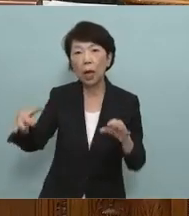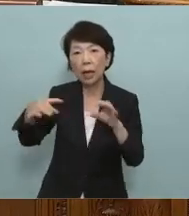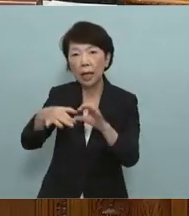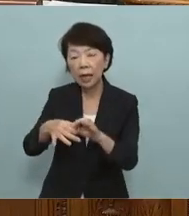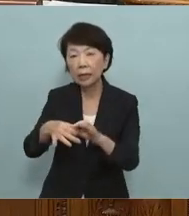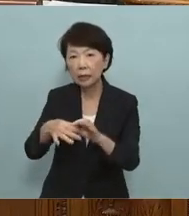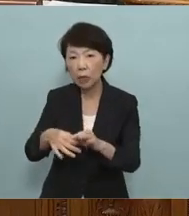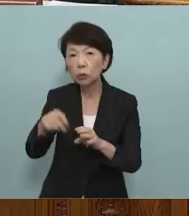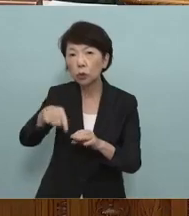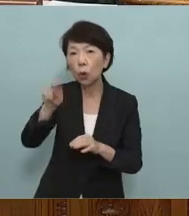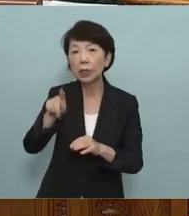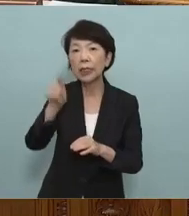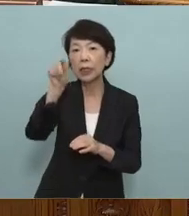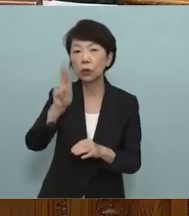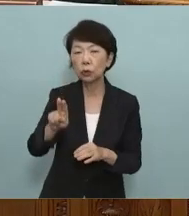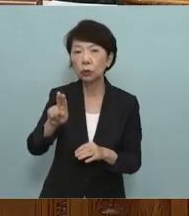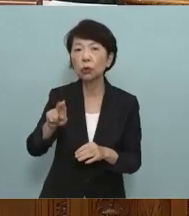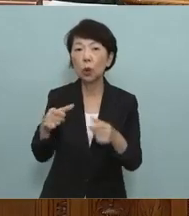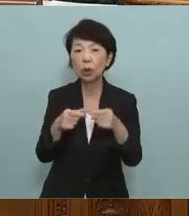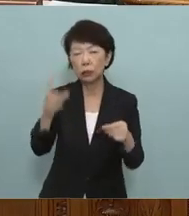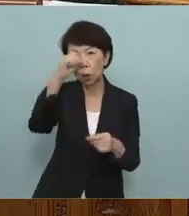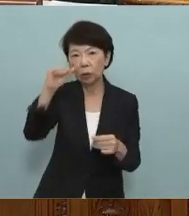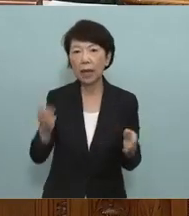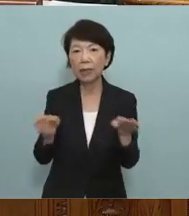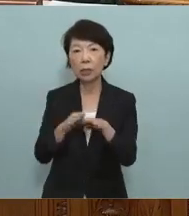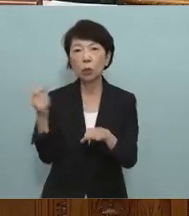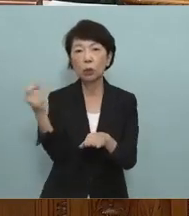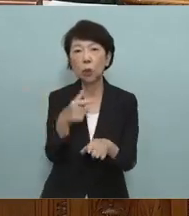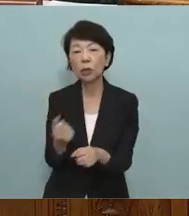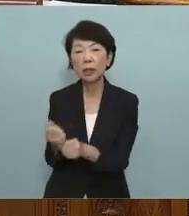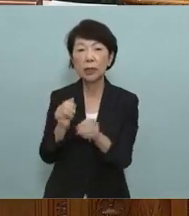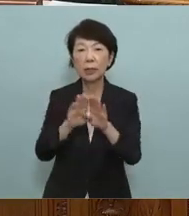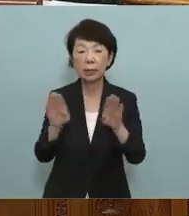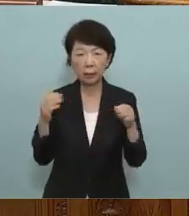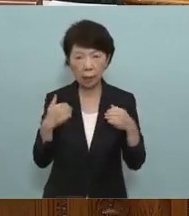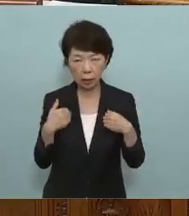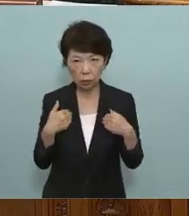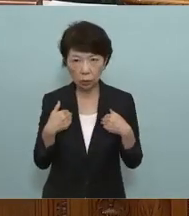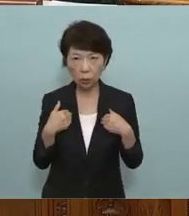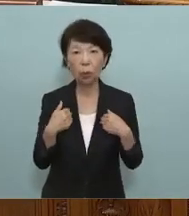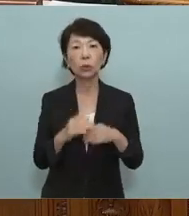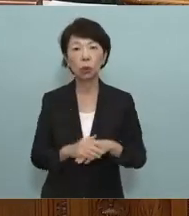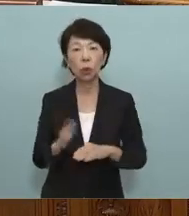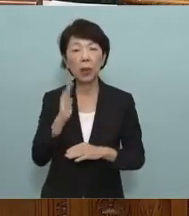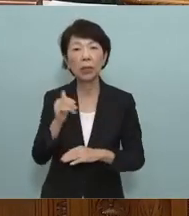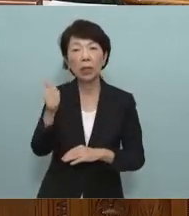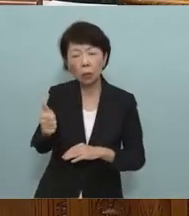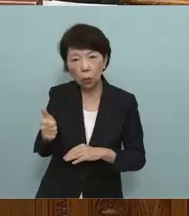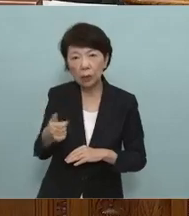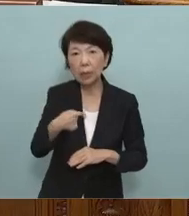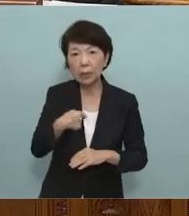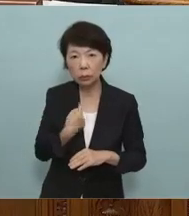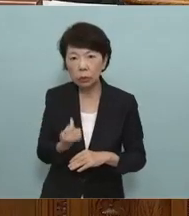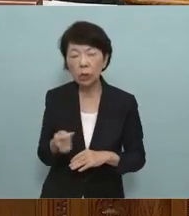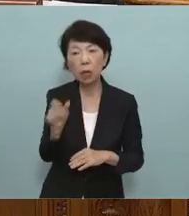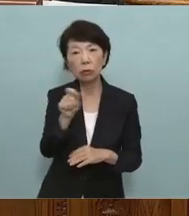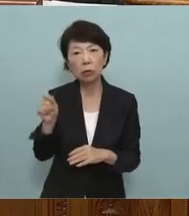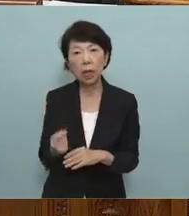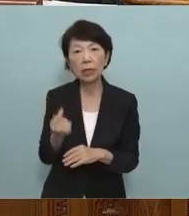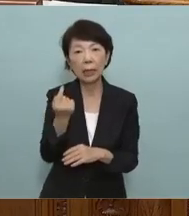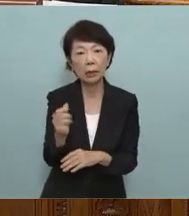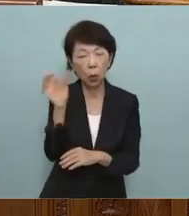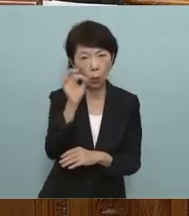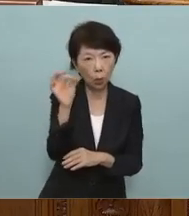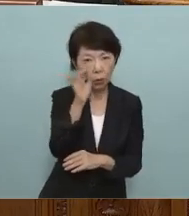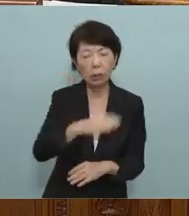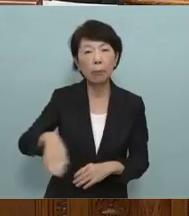在キーウ日本国大使館の早期に再開すること、総理自らのウクライナ訪問や周辺国